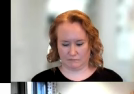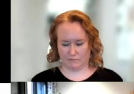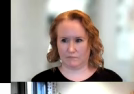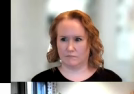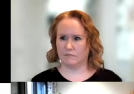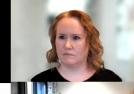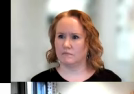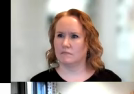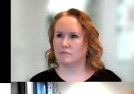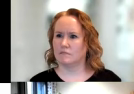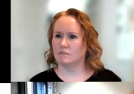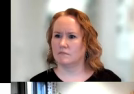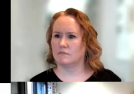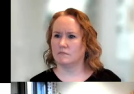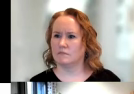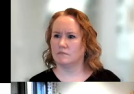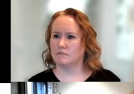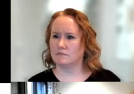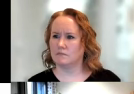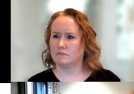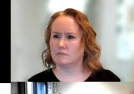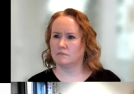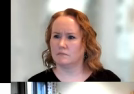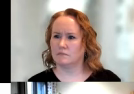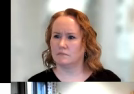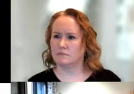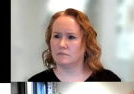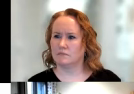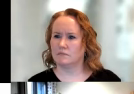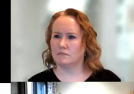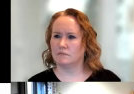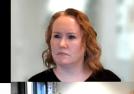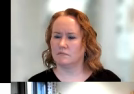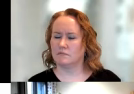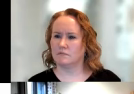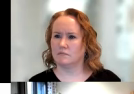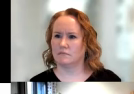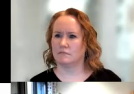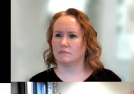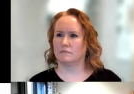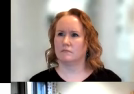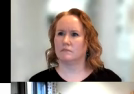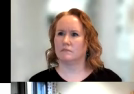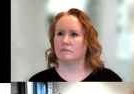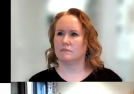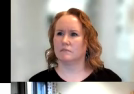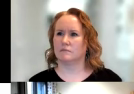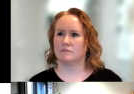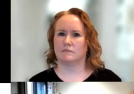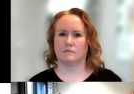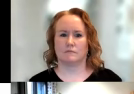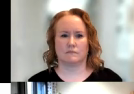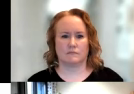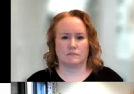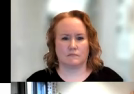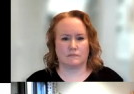navn på nettstedet, og så står det at erklæringen gjelder følgende nettsted og hvem som er ansvarlig, og så